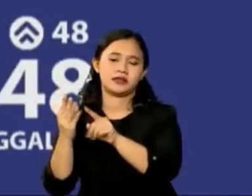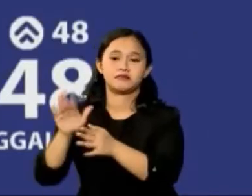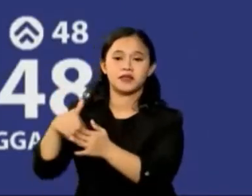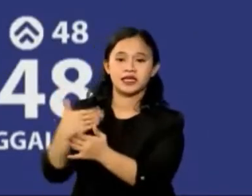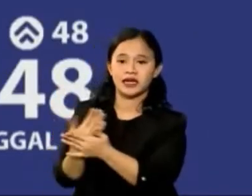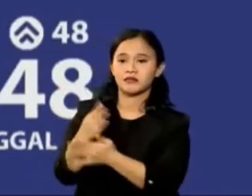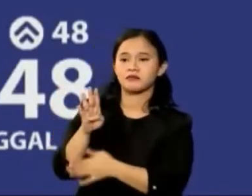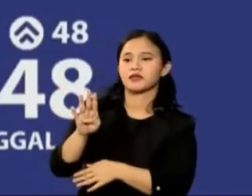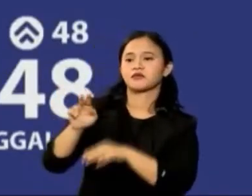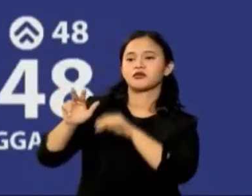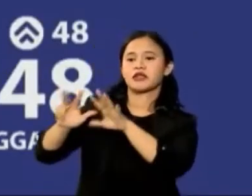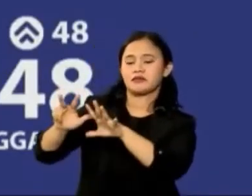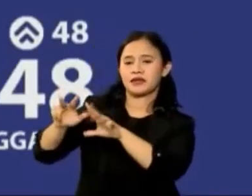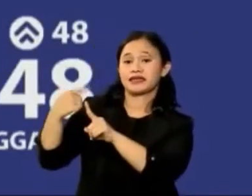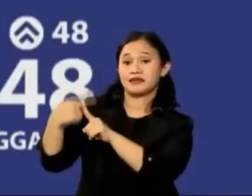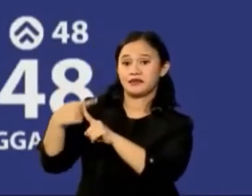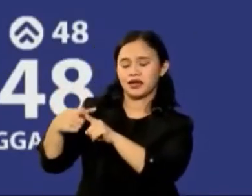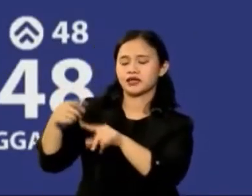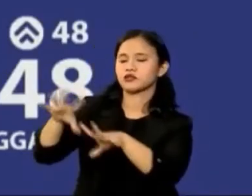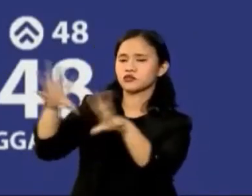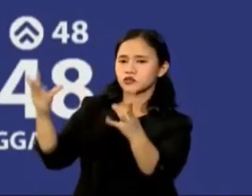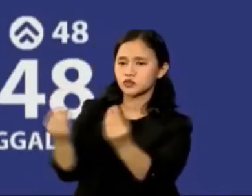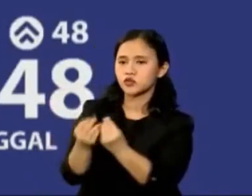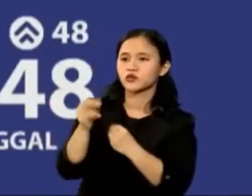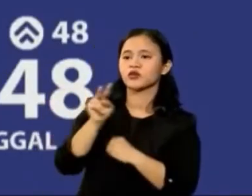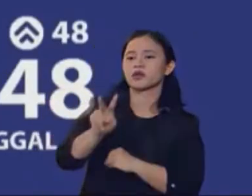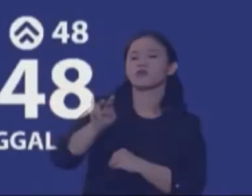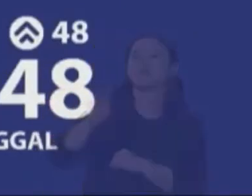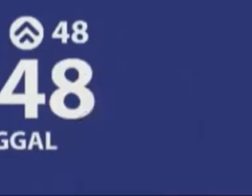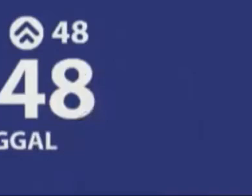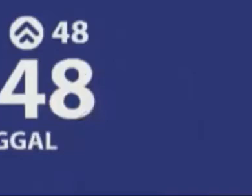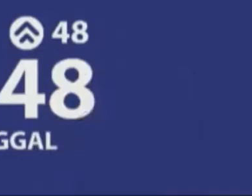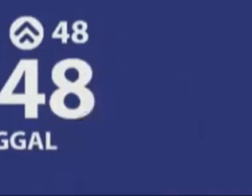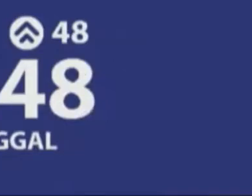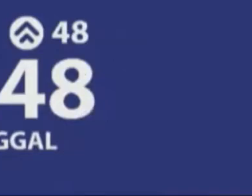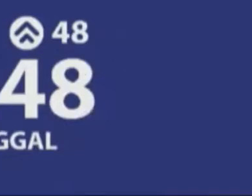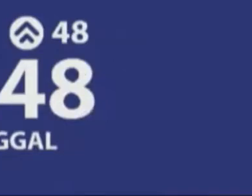Meninggal 48, total menjadi 2.048.